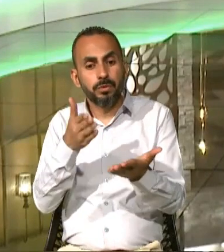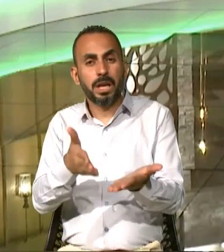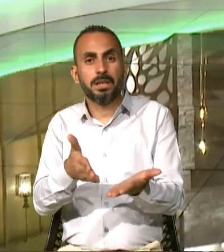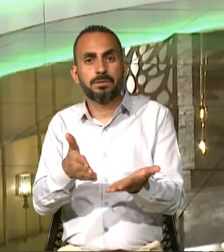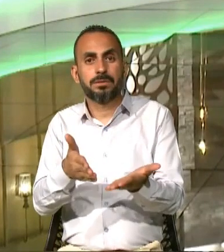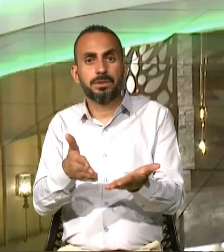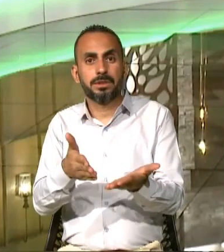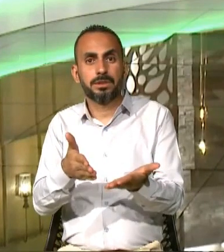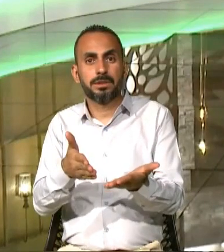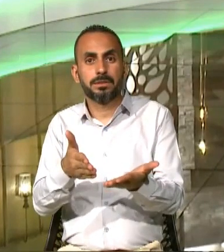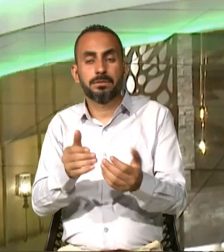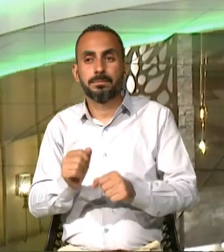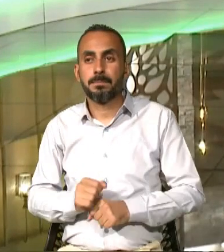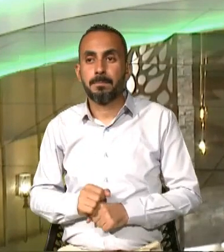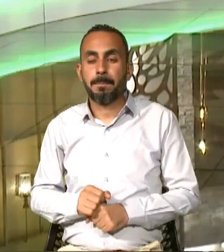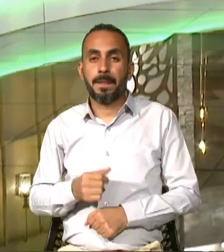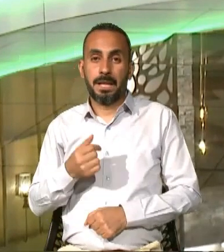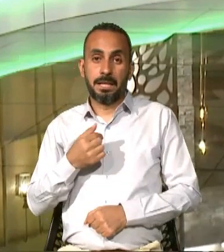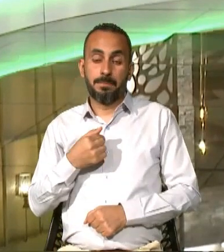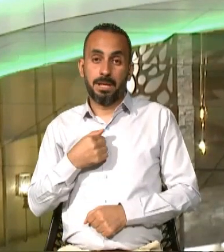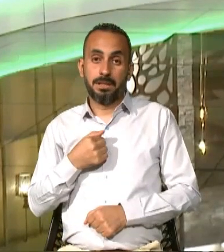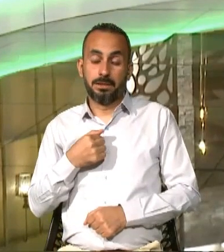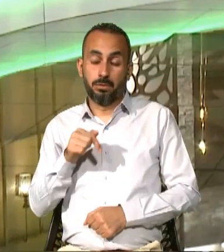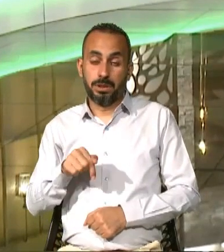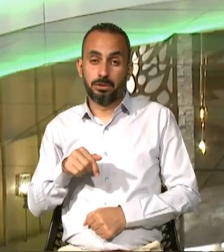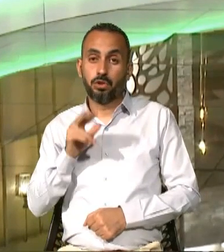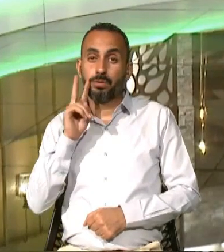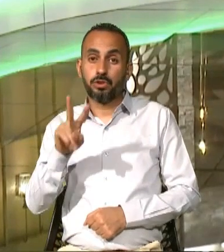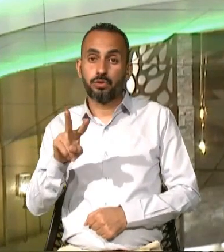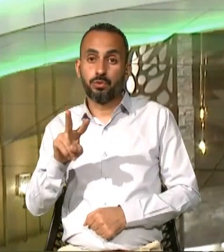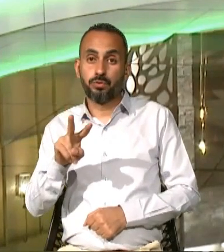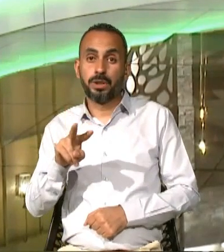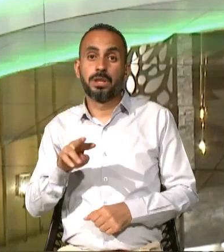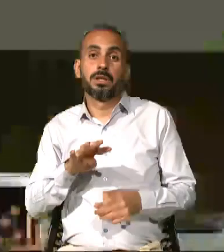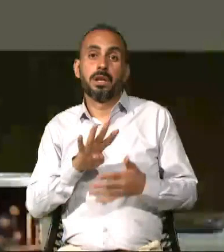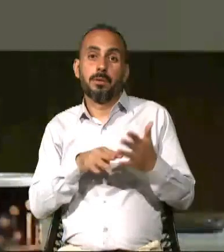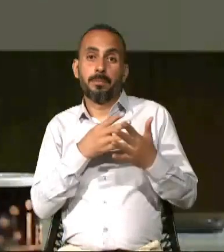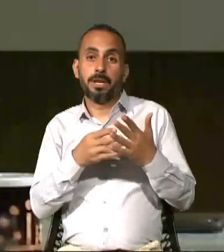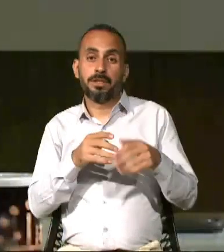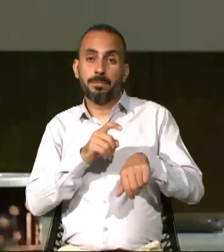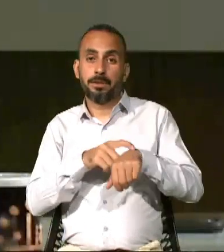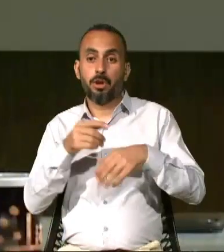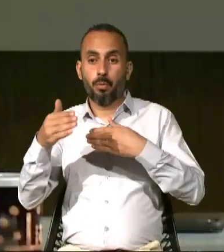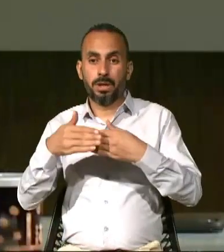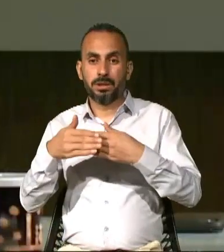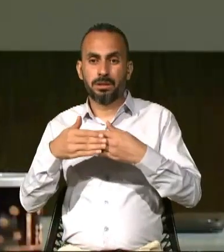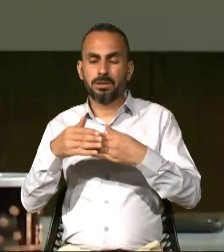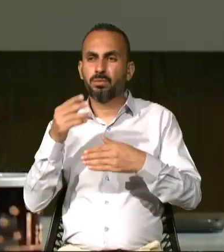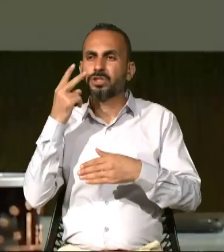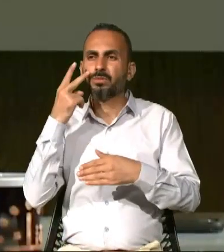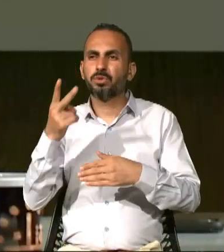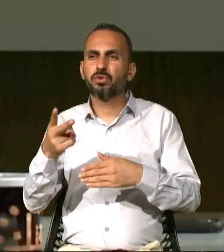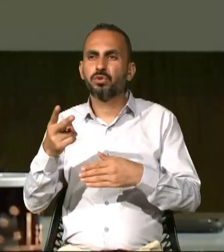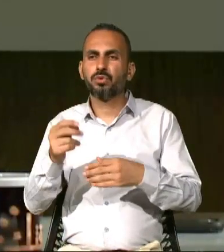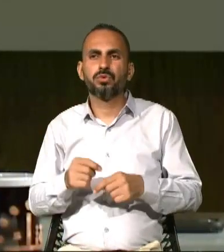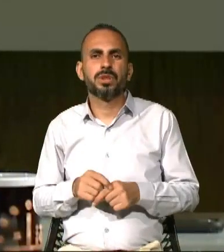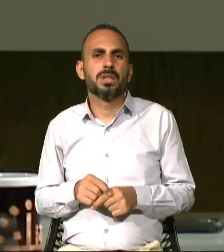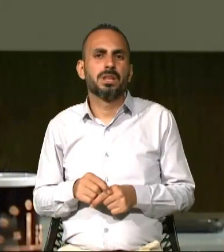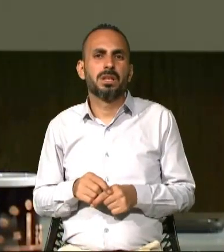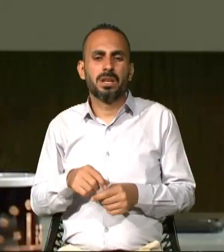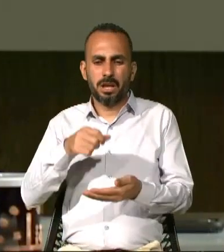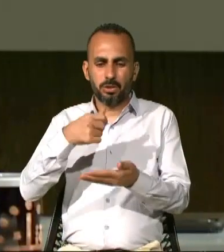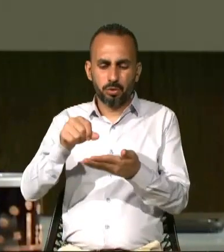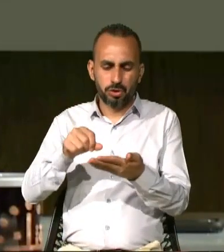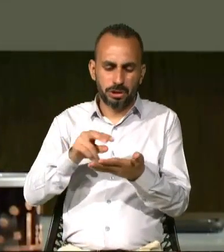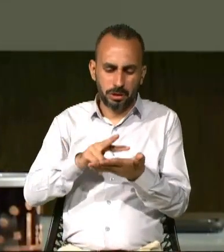انا كحد بيشاهد دلوقتي برنامج دي وقتك وحد بيقول ابراج او كوتشينه او تنبأ، هل ده حقيقي او